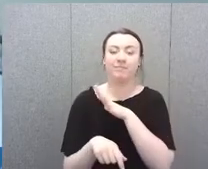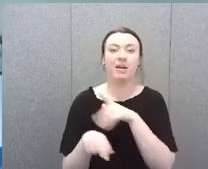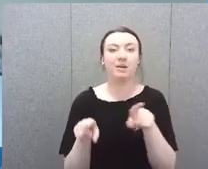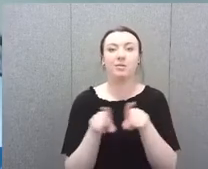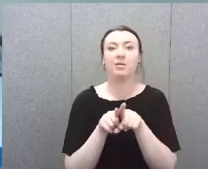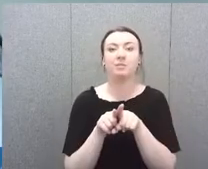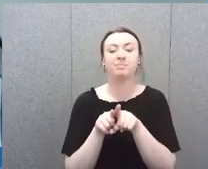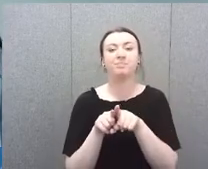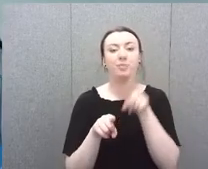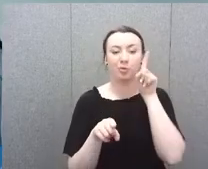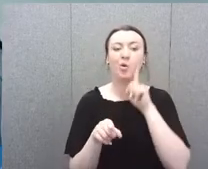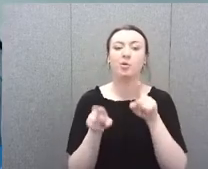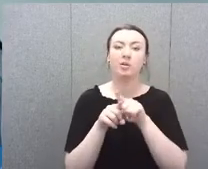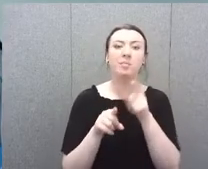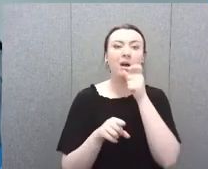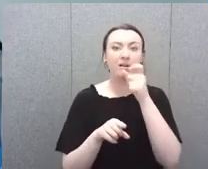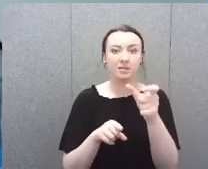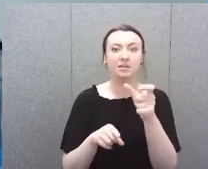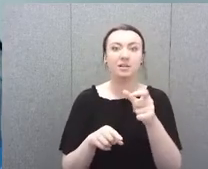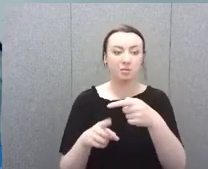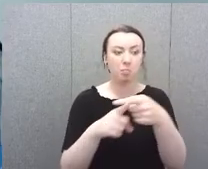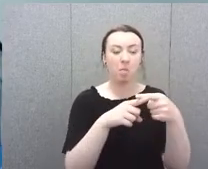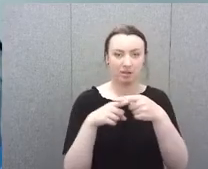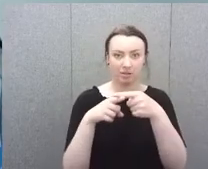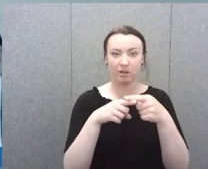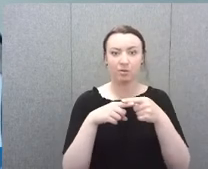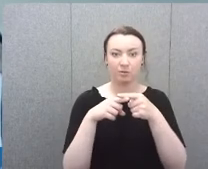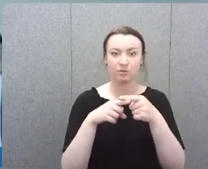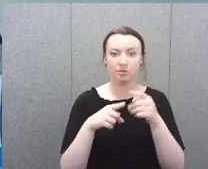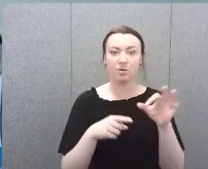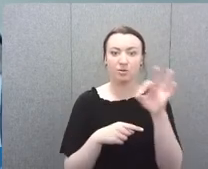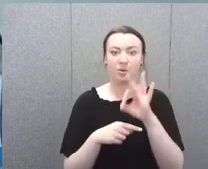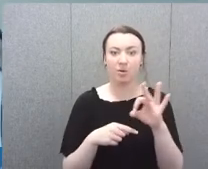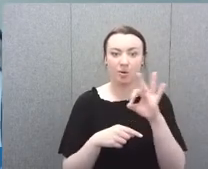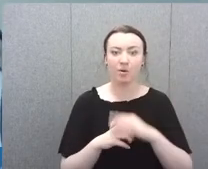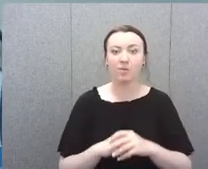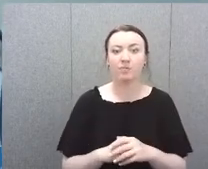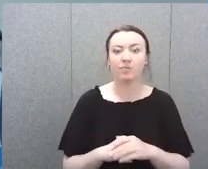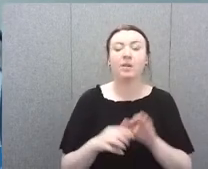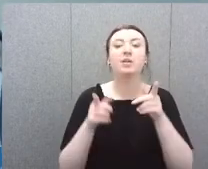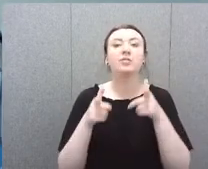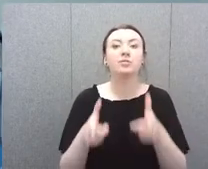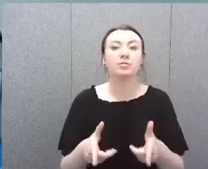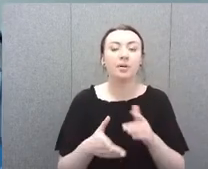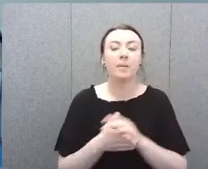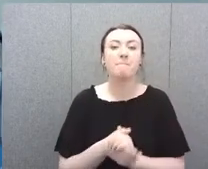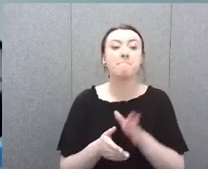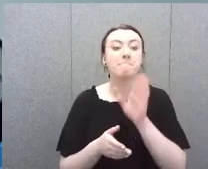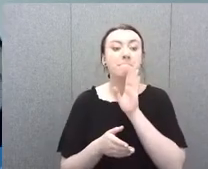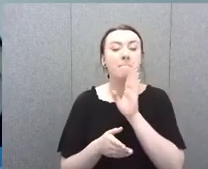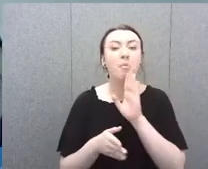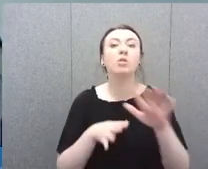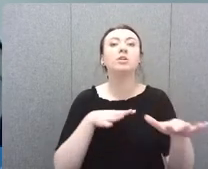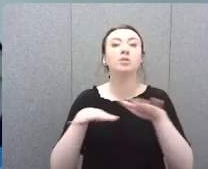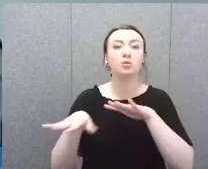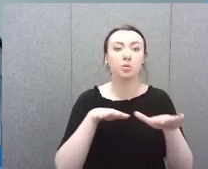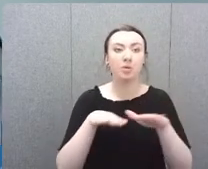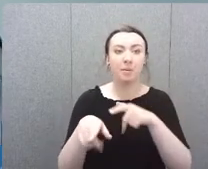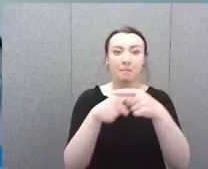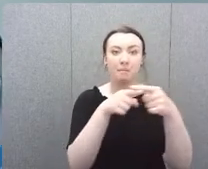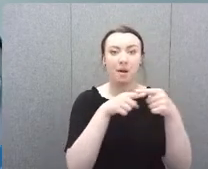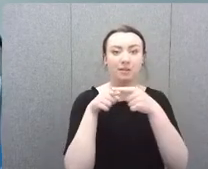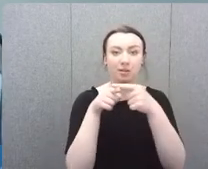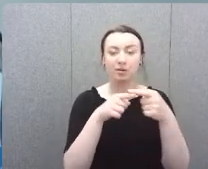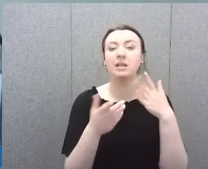не могу не согласиться с правом, с представлением нашей коллеги из Беларуси.